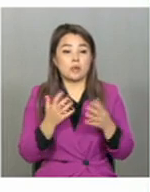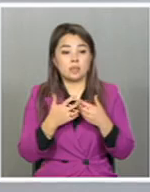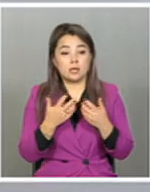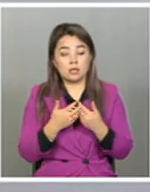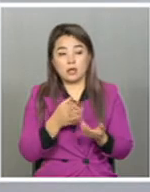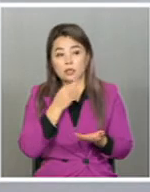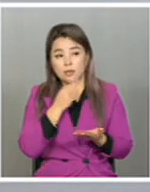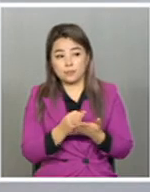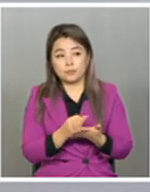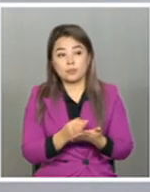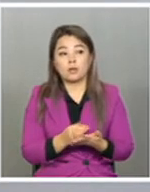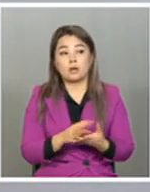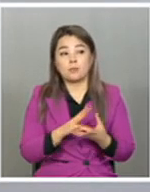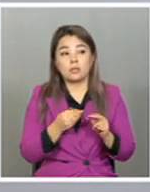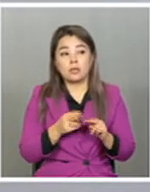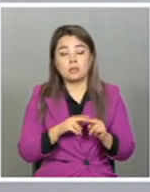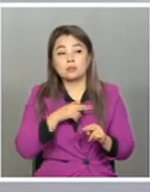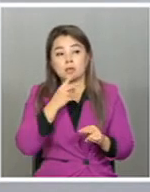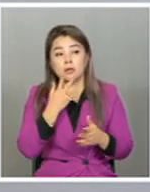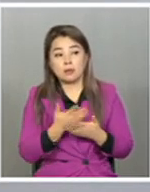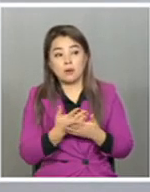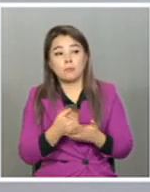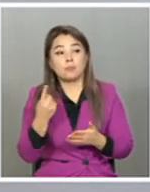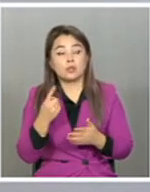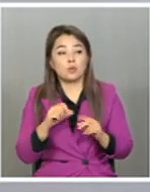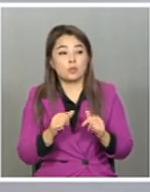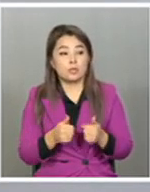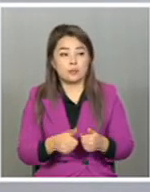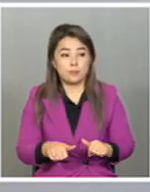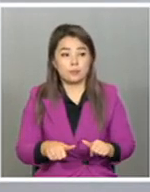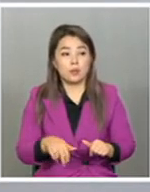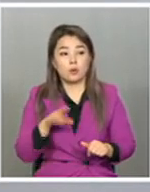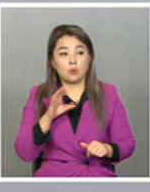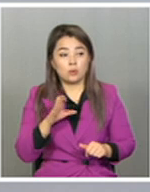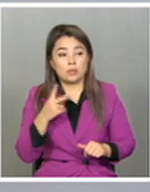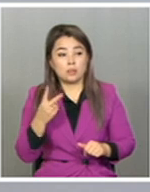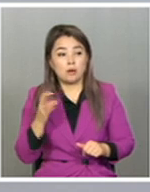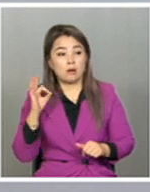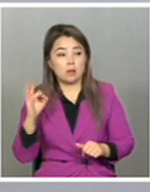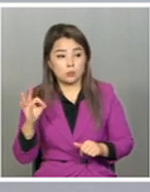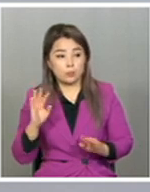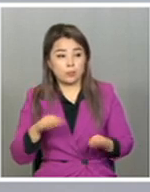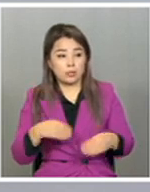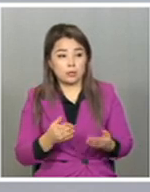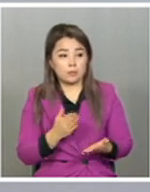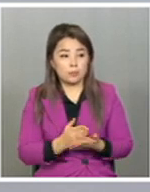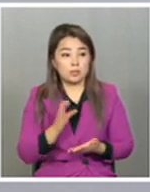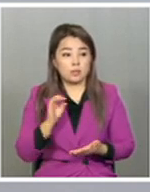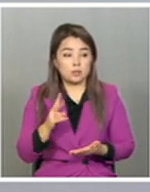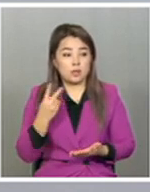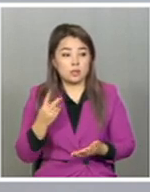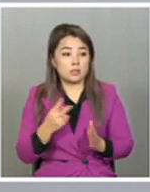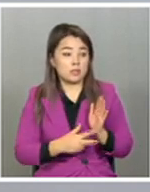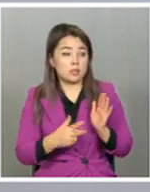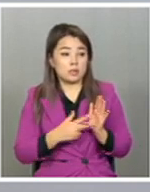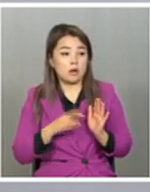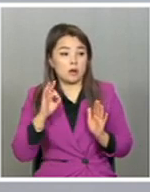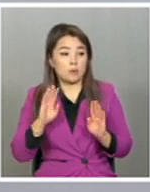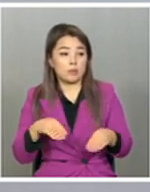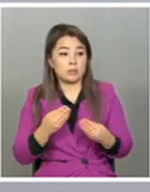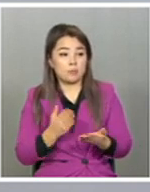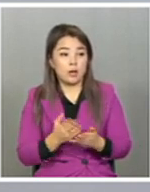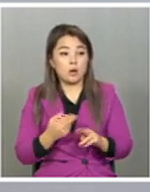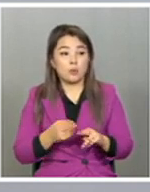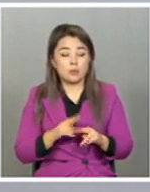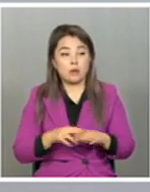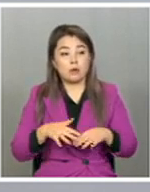ықшамдаңыз. Енді өрнектерге қарайық. Бірінші өрнекте косинус 2 градус берілген, синус 88 градус берілген. Олай болса,